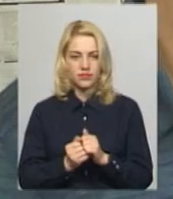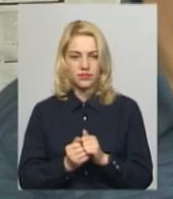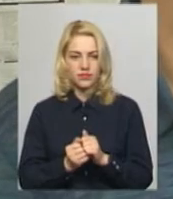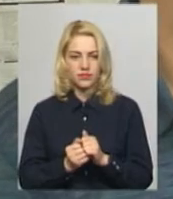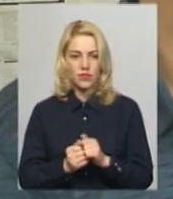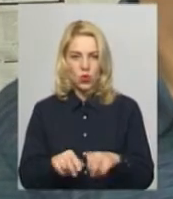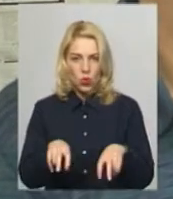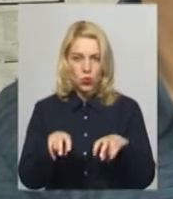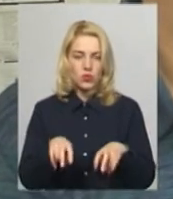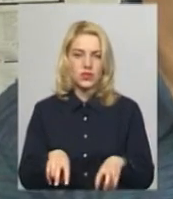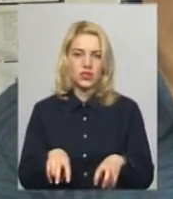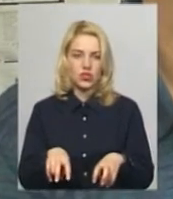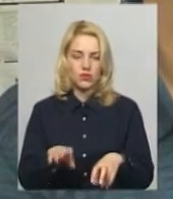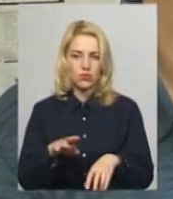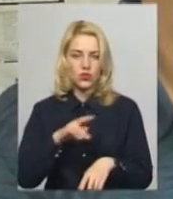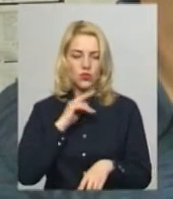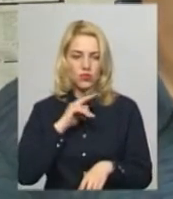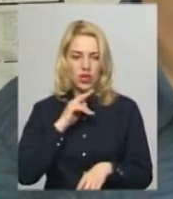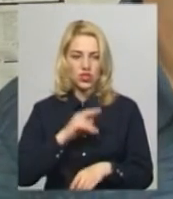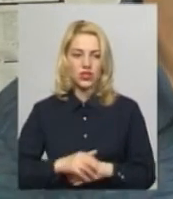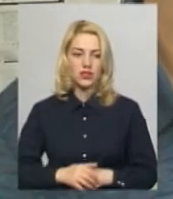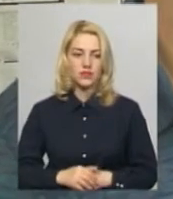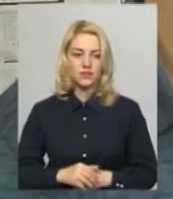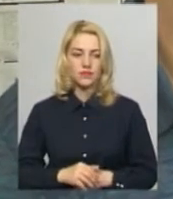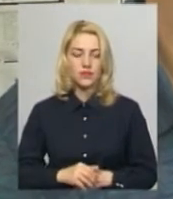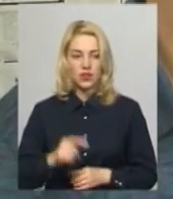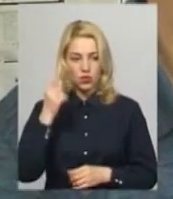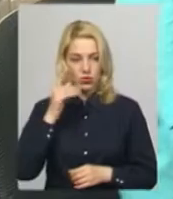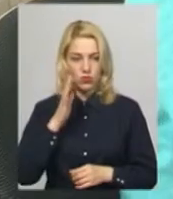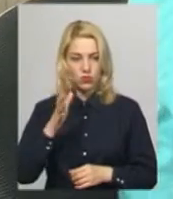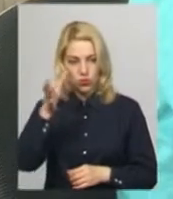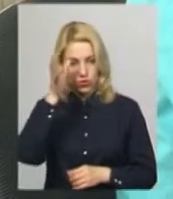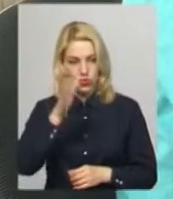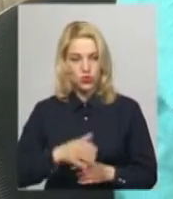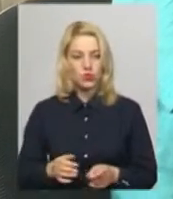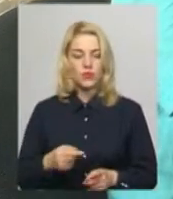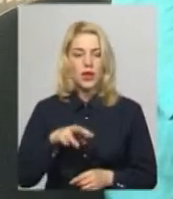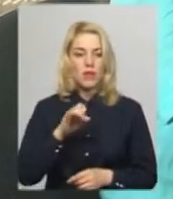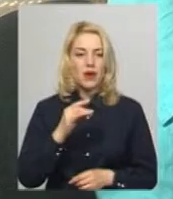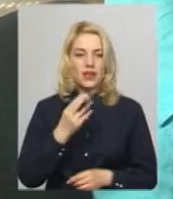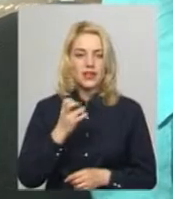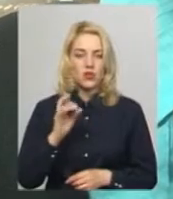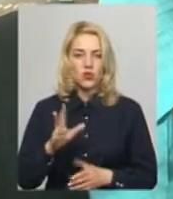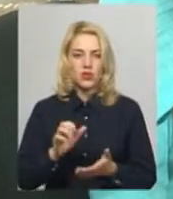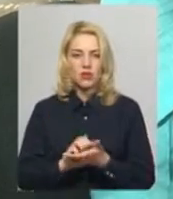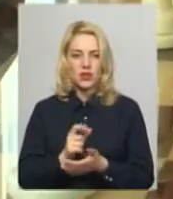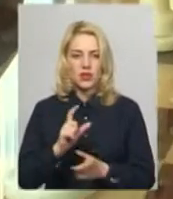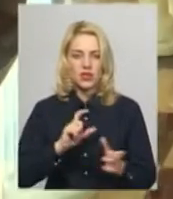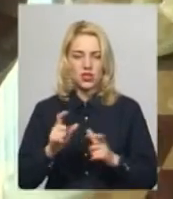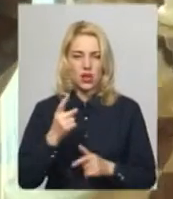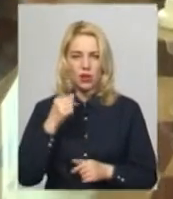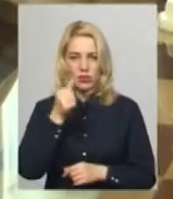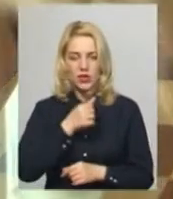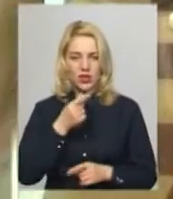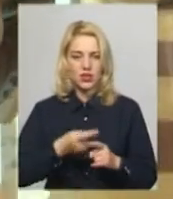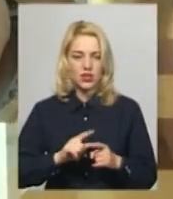пам'ять, усидчивий буде, уважний. Думаю, що буде розумний. Олександр Марценюк шахами займається майже рік. Хлопець каже,